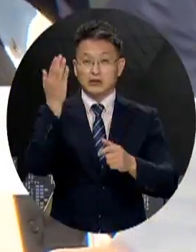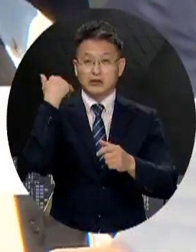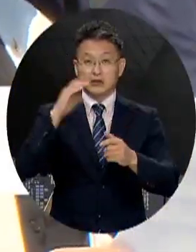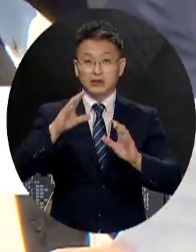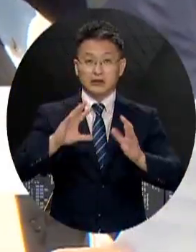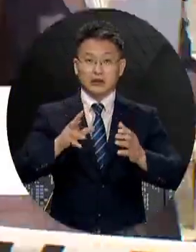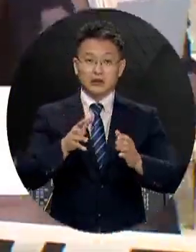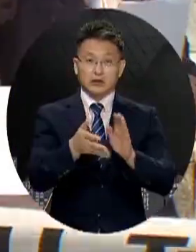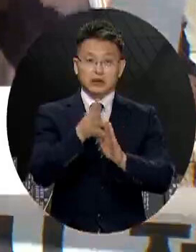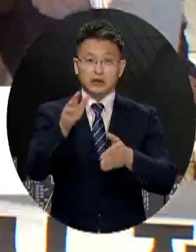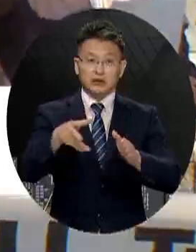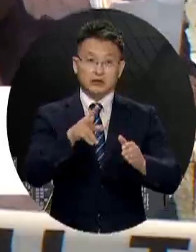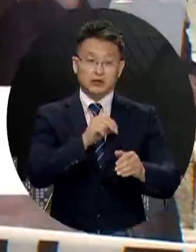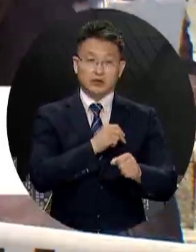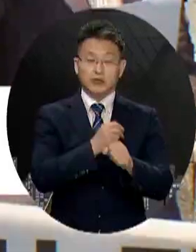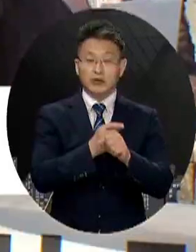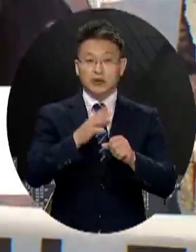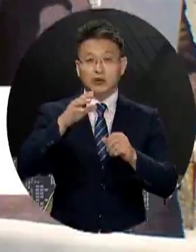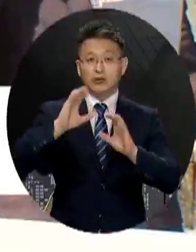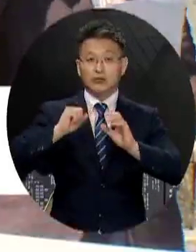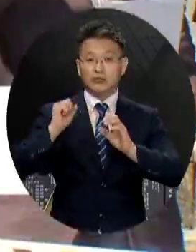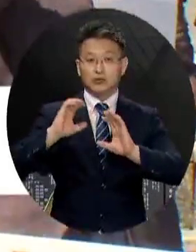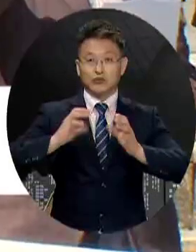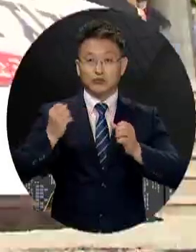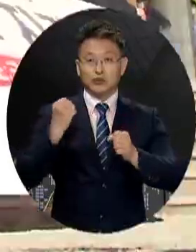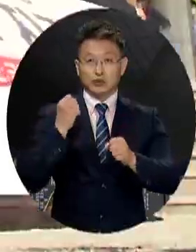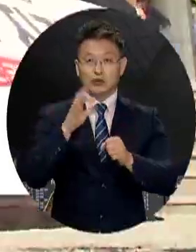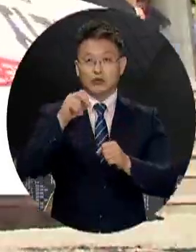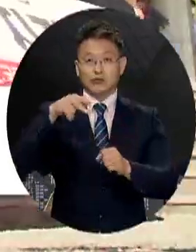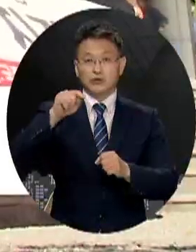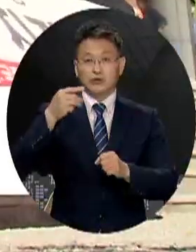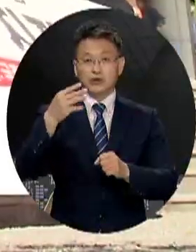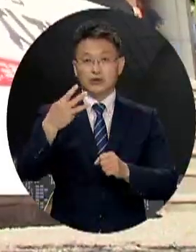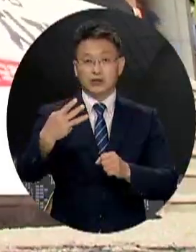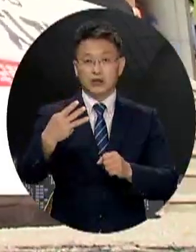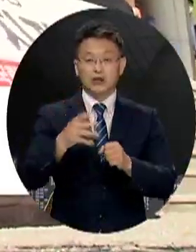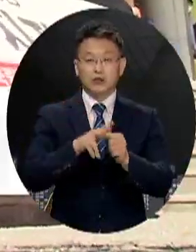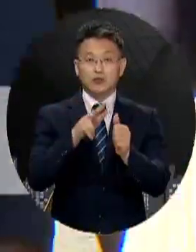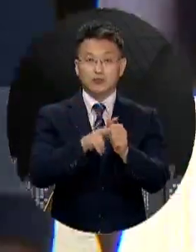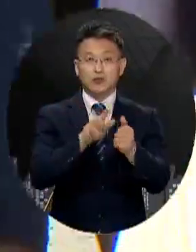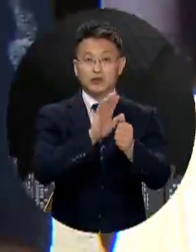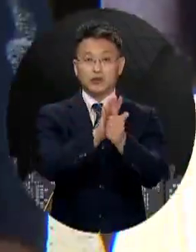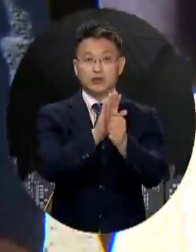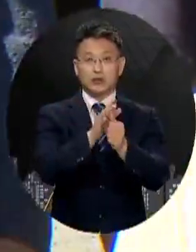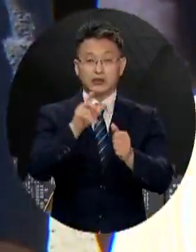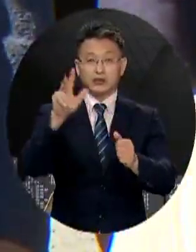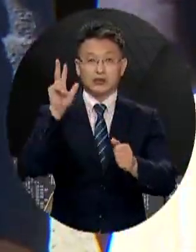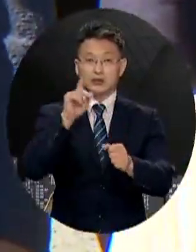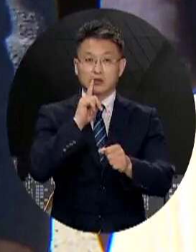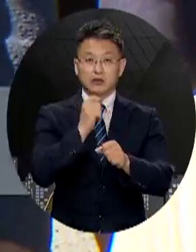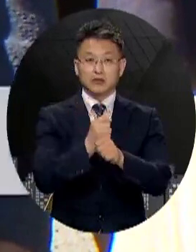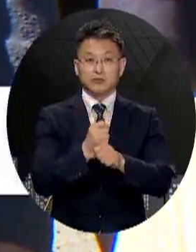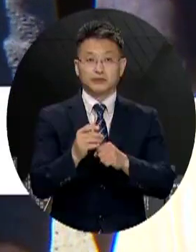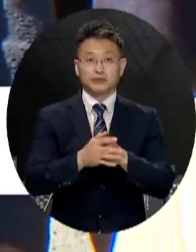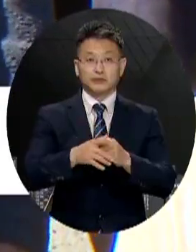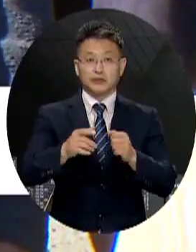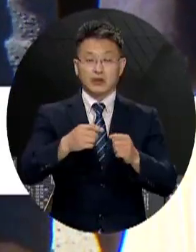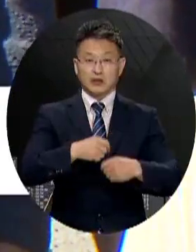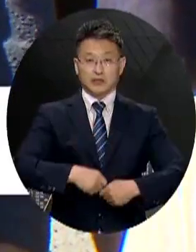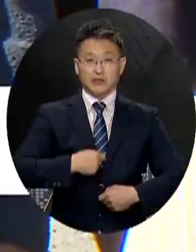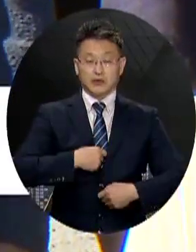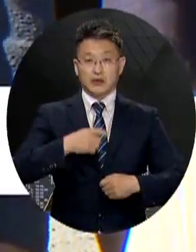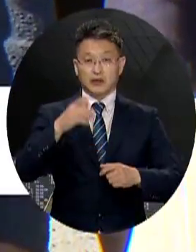전현직 시도위원들이 국민의힘 윤석열 후보 지지 선언에 동참했습니다. 불의에 당당하게